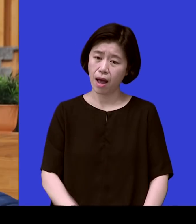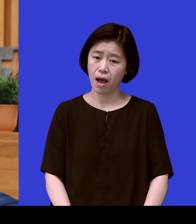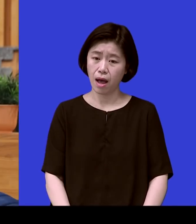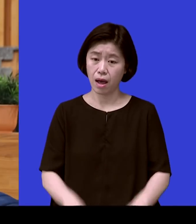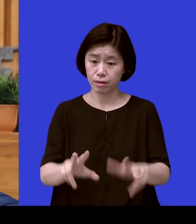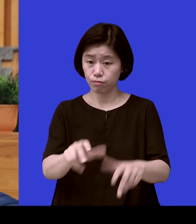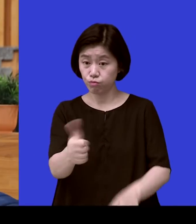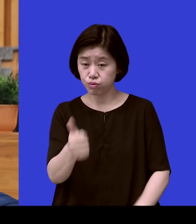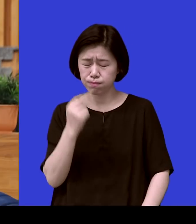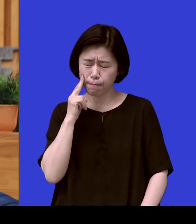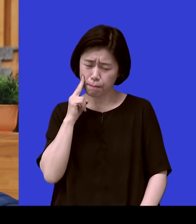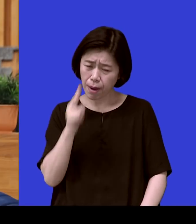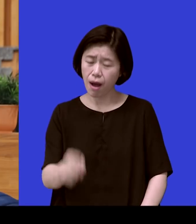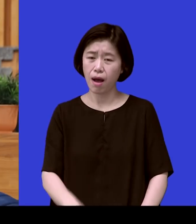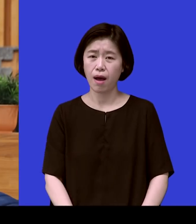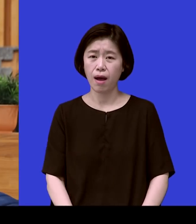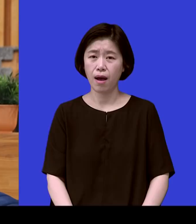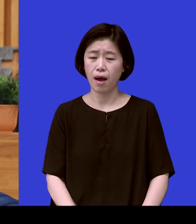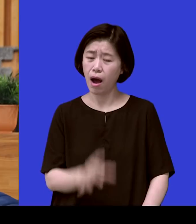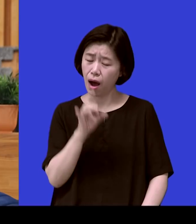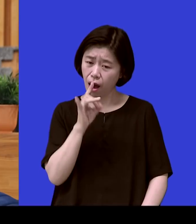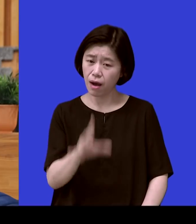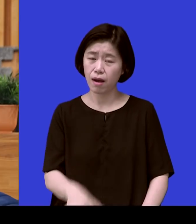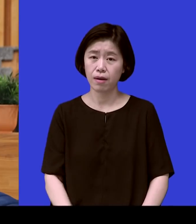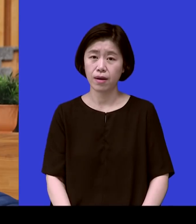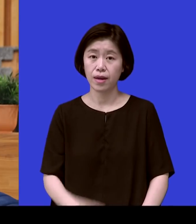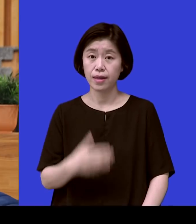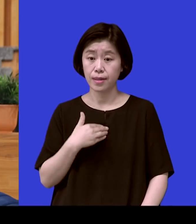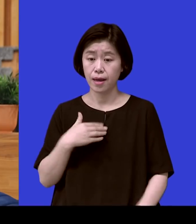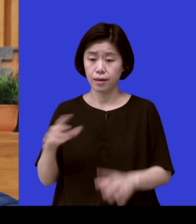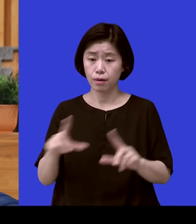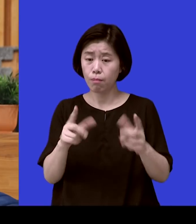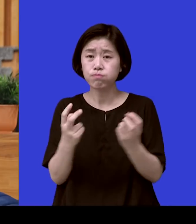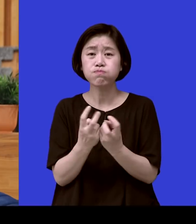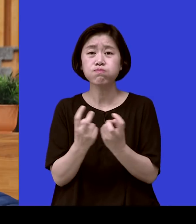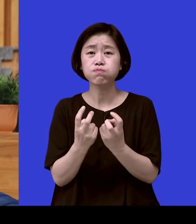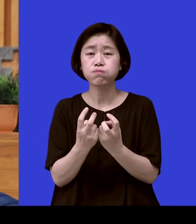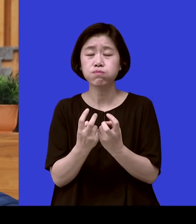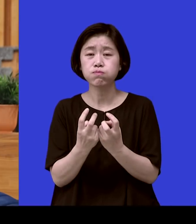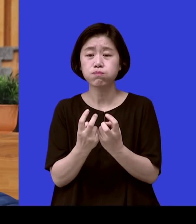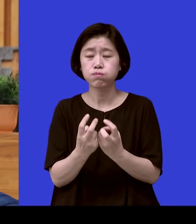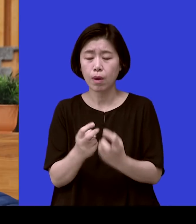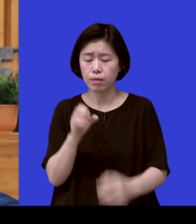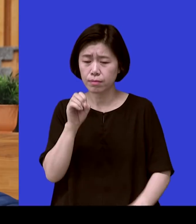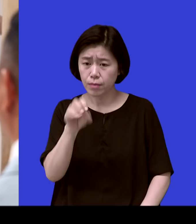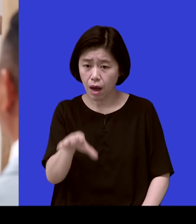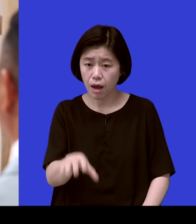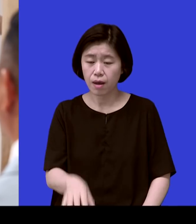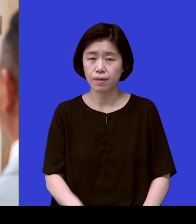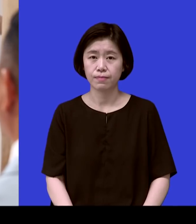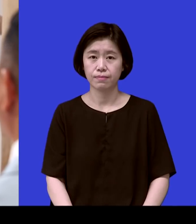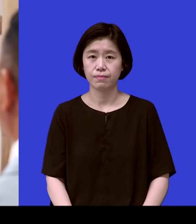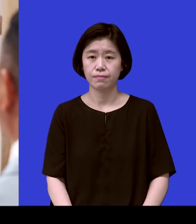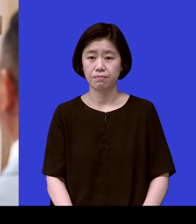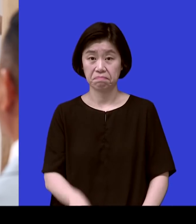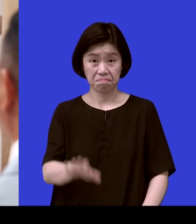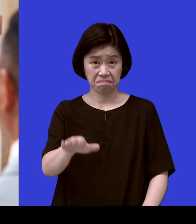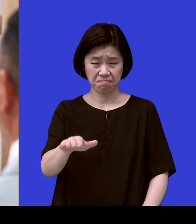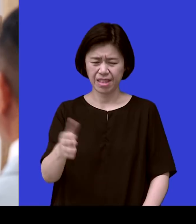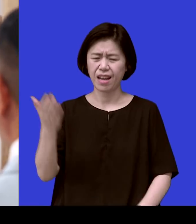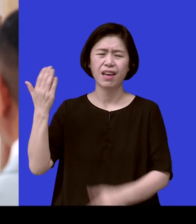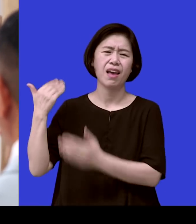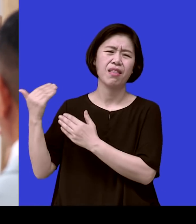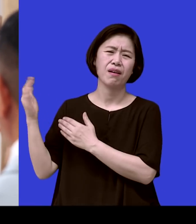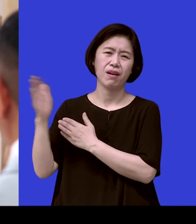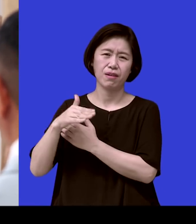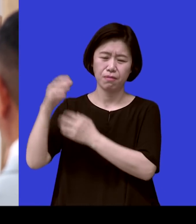그랬어요. 그렇죠. 이건 아니야. 나는 어떻게 살지? 그렇죠. 그렇게 얘기했는데 옛날에